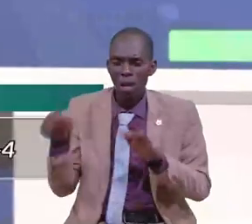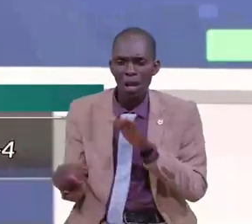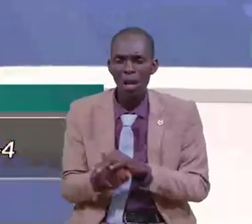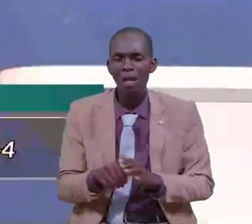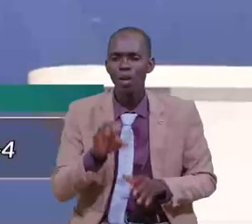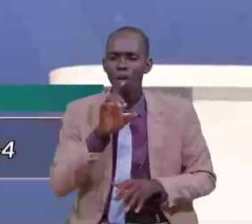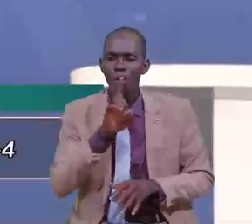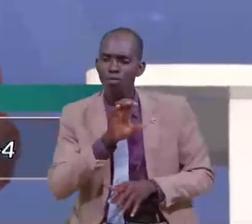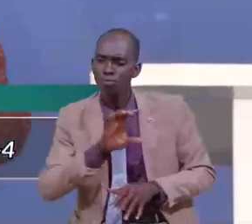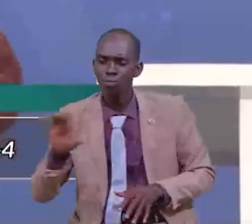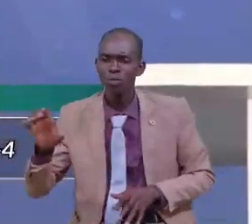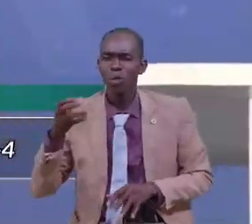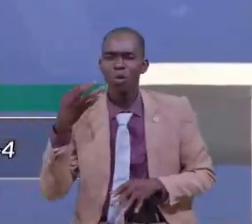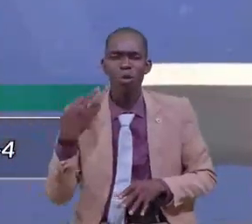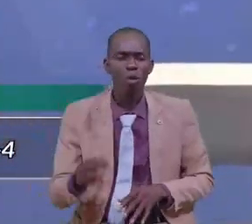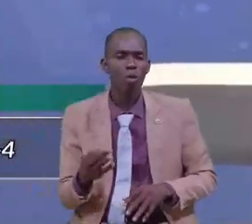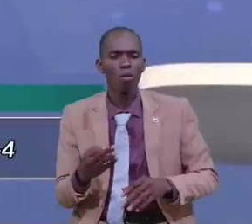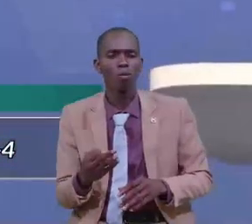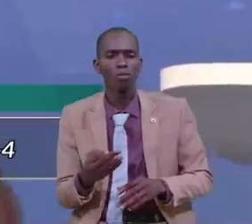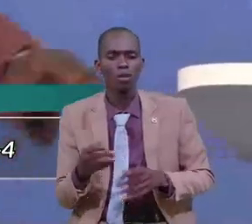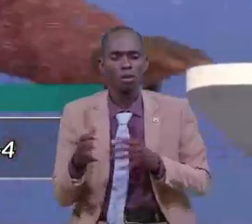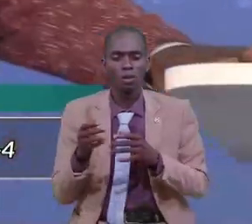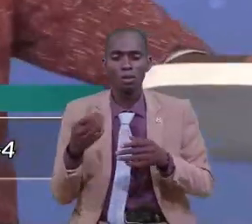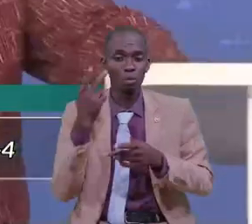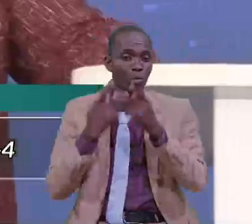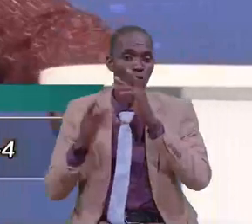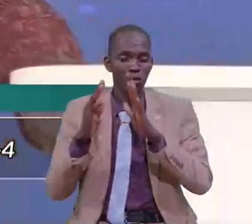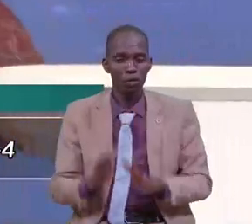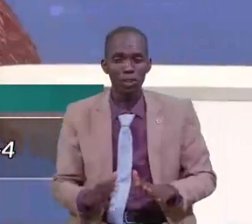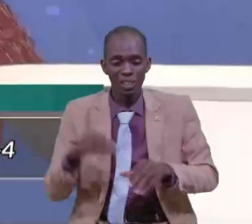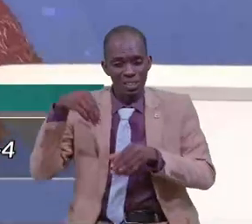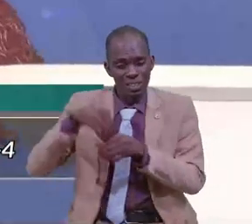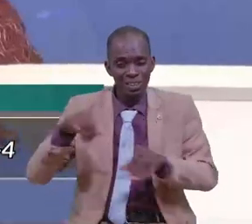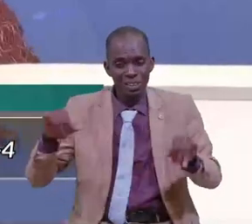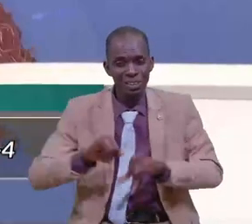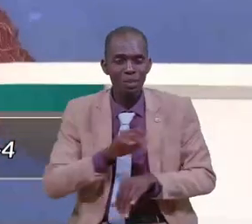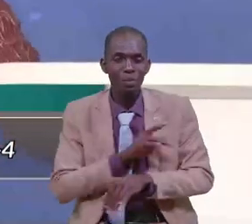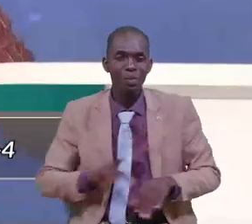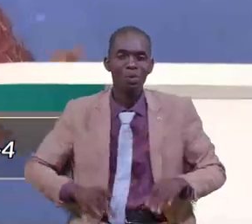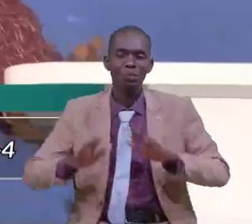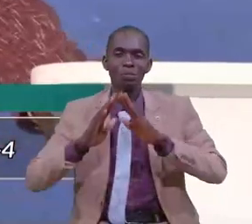Et il les a nourris deux fois chaque jour.